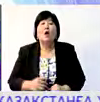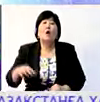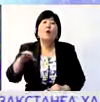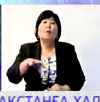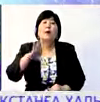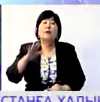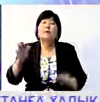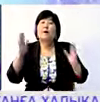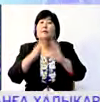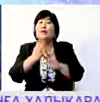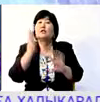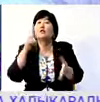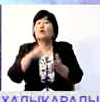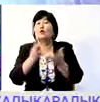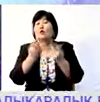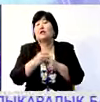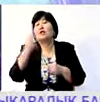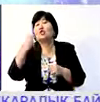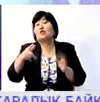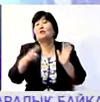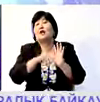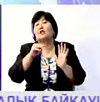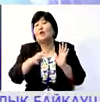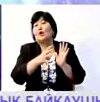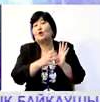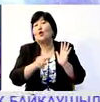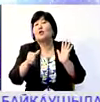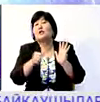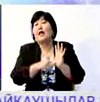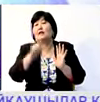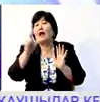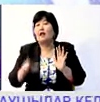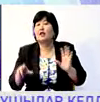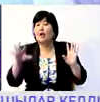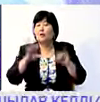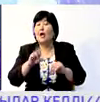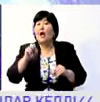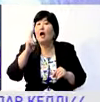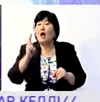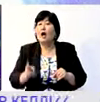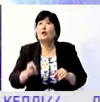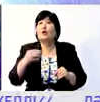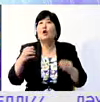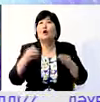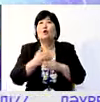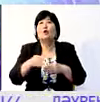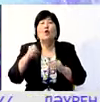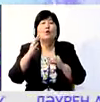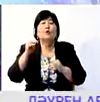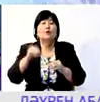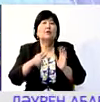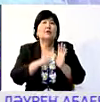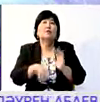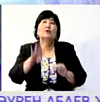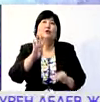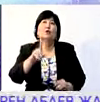Бойынша баспана кезегінде тұрғандар саны 27906 адамды құрайды, ал әлеуметтік осал топ бойынша